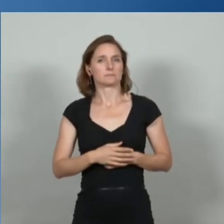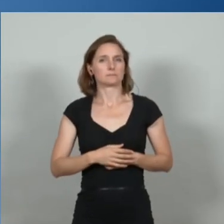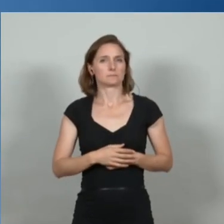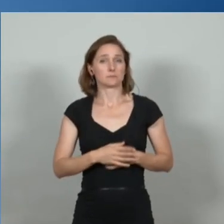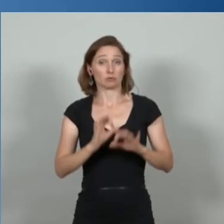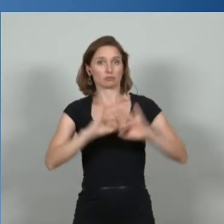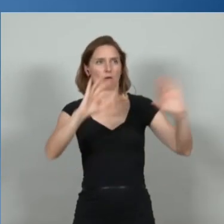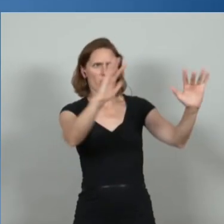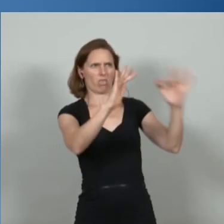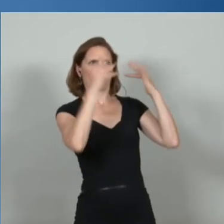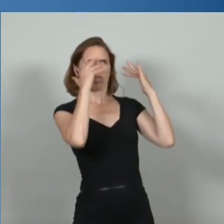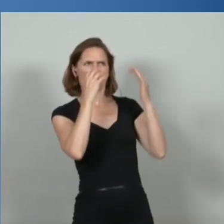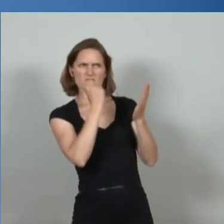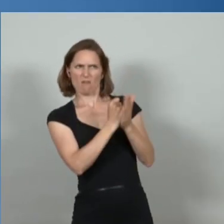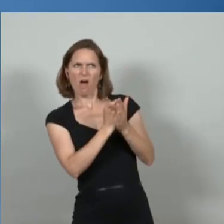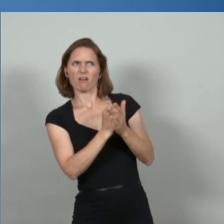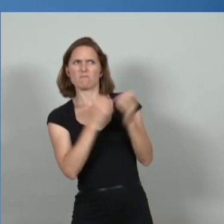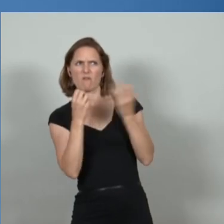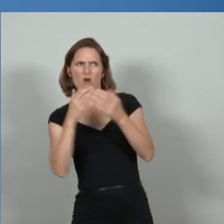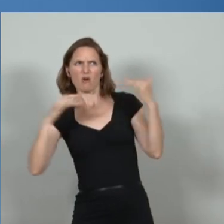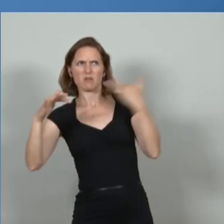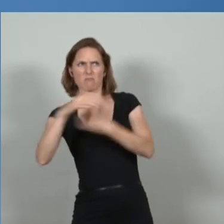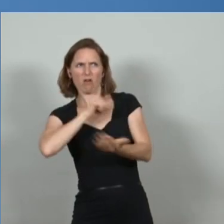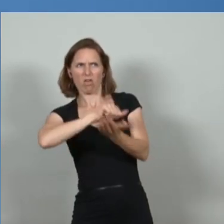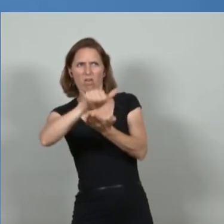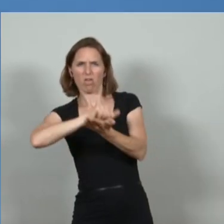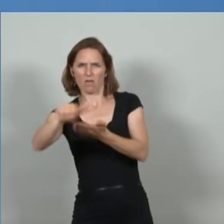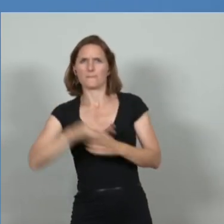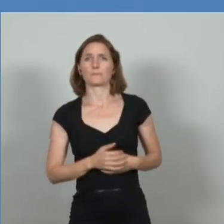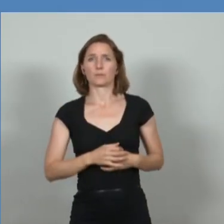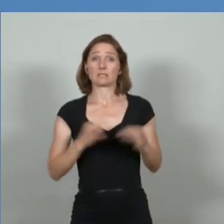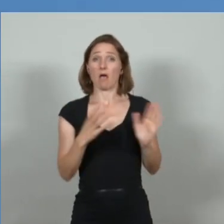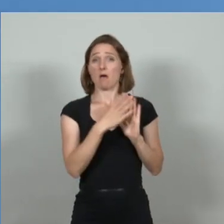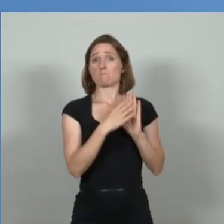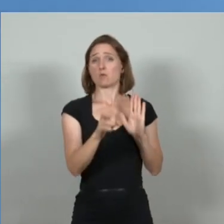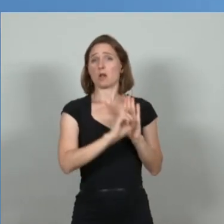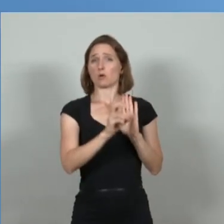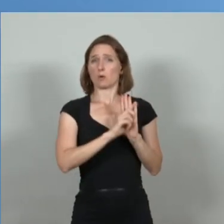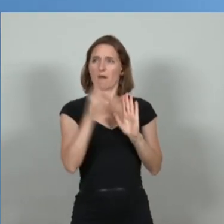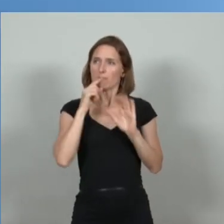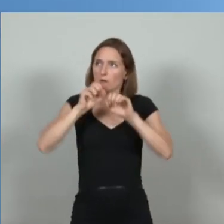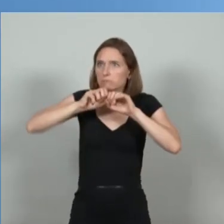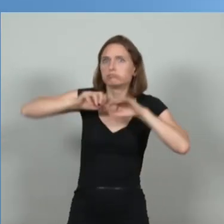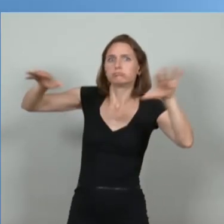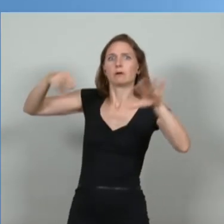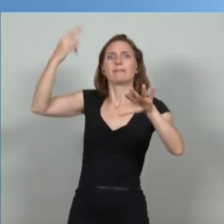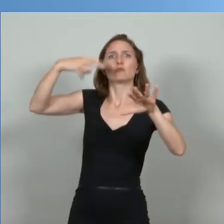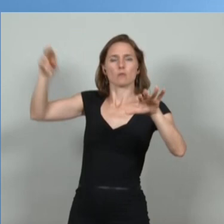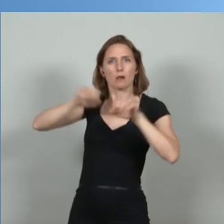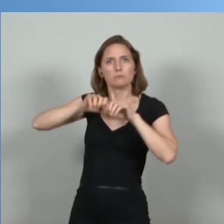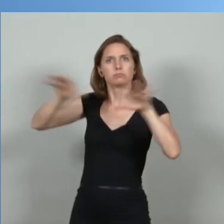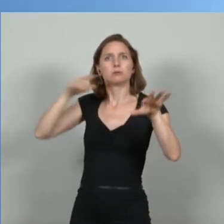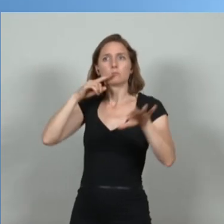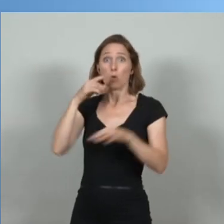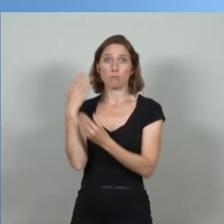cette réussite doit pouvoir servir d'exemple et de modèles chronoblois et ce modèle grenoblois doit être étendu à l'échelle nationale pour que l'ensemble des